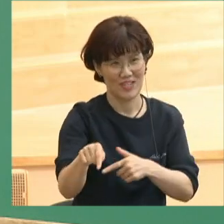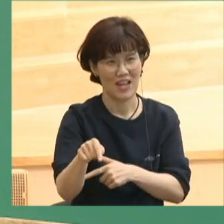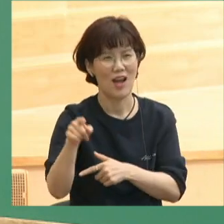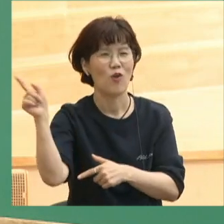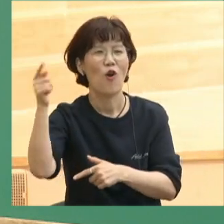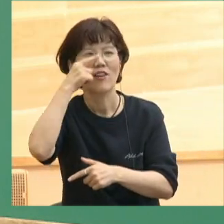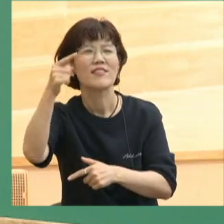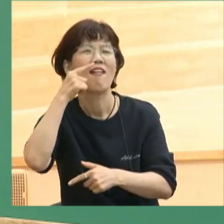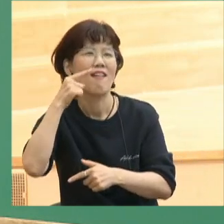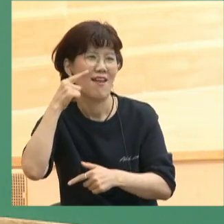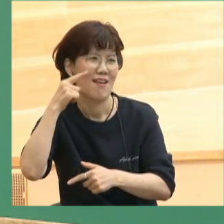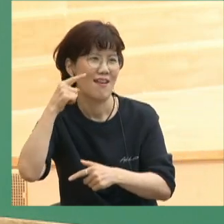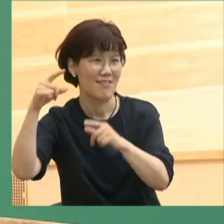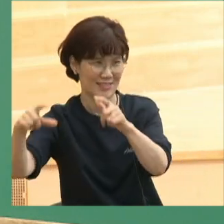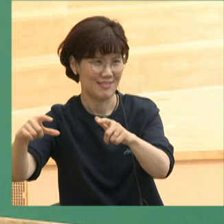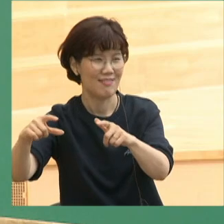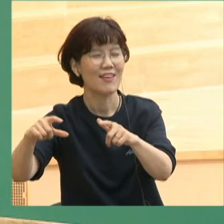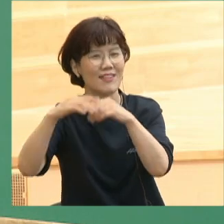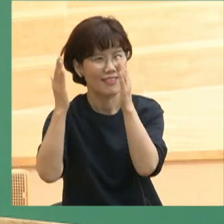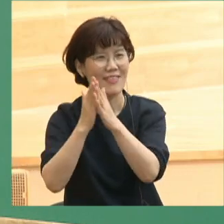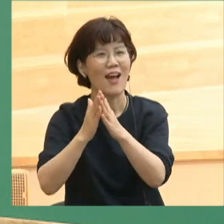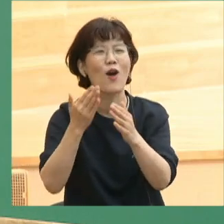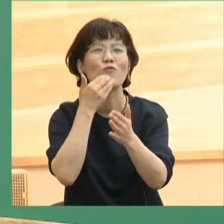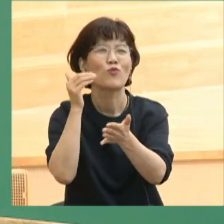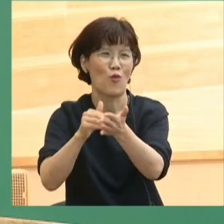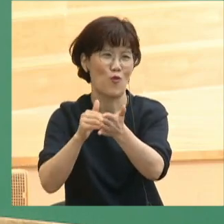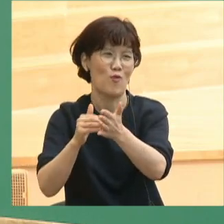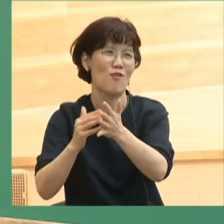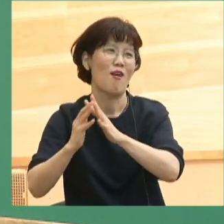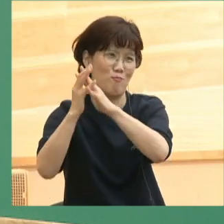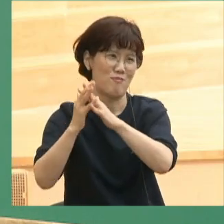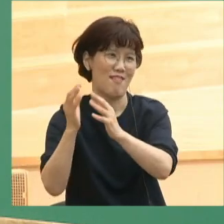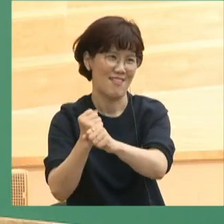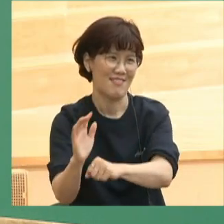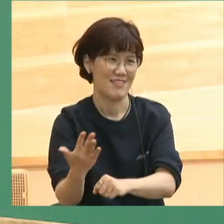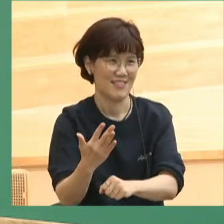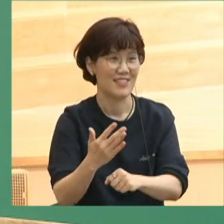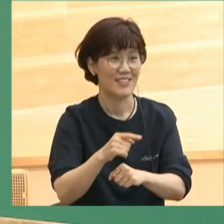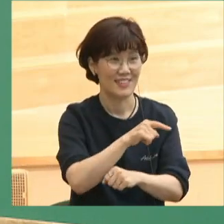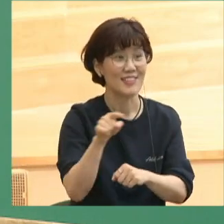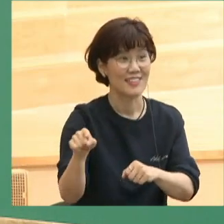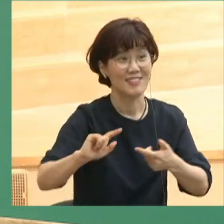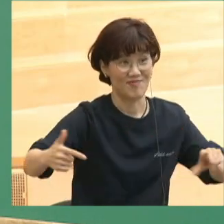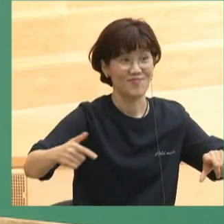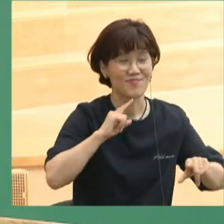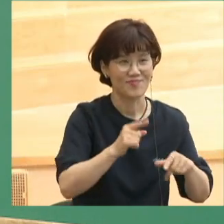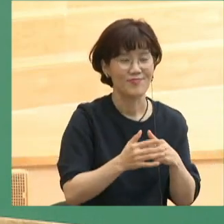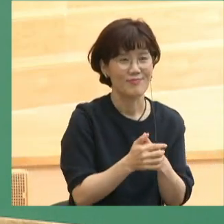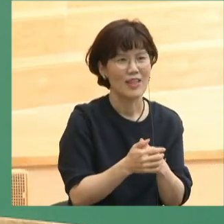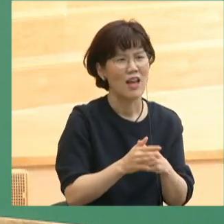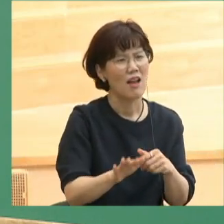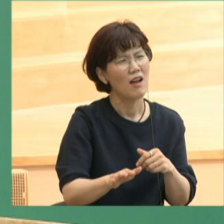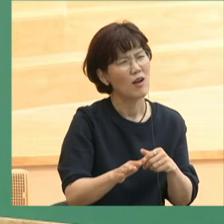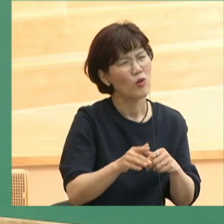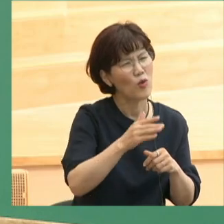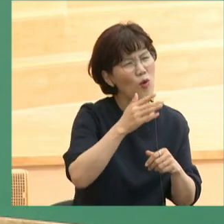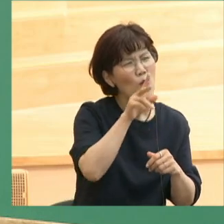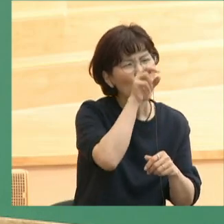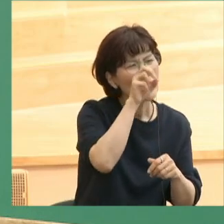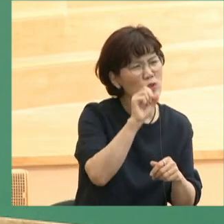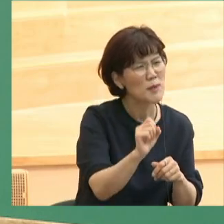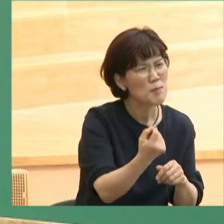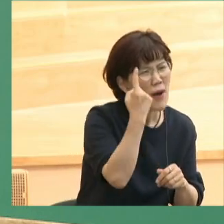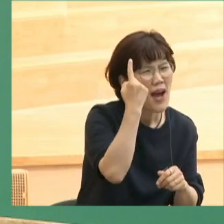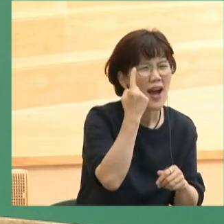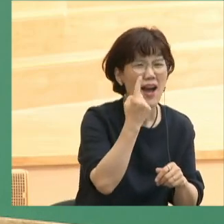변화가 흑사병 이후에 생겨나기 시작했다. 그리고 또 하나 산업혁명이 막 일어나고 그리고 흑사병이 막 돌기 시작하니까